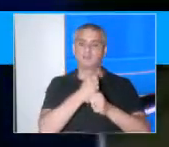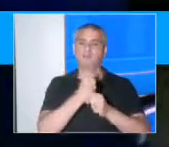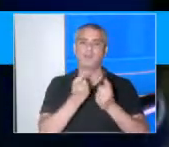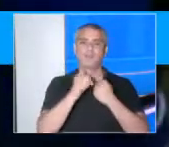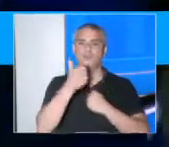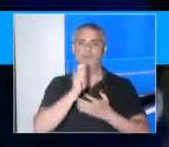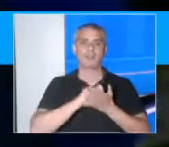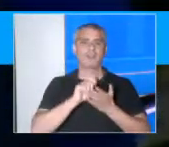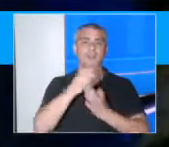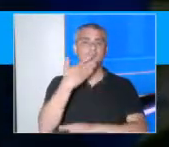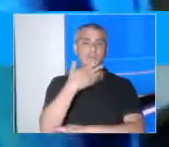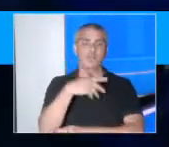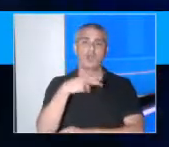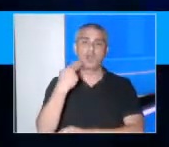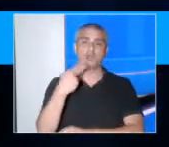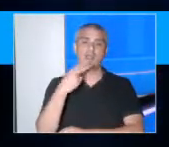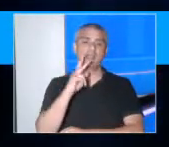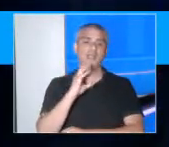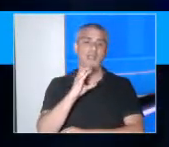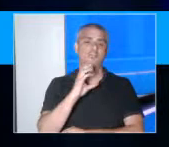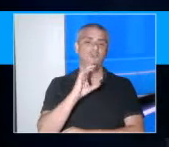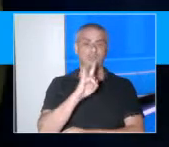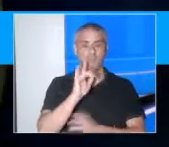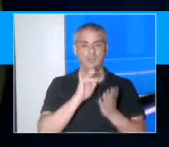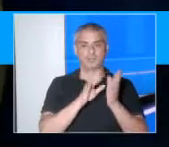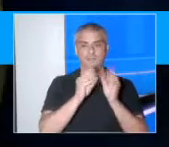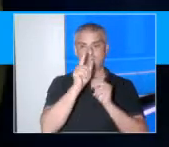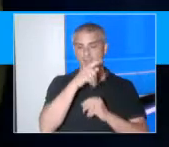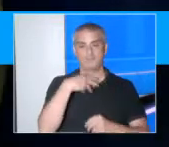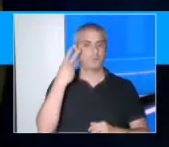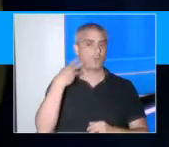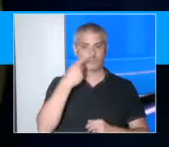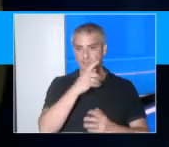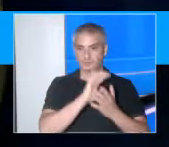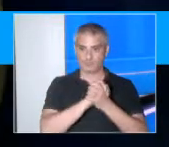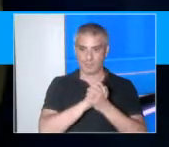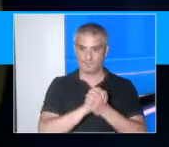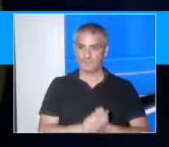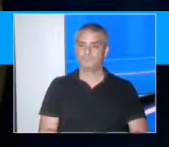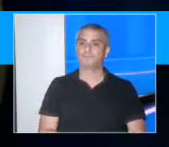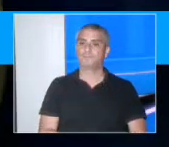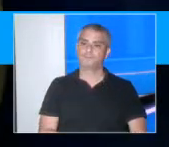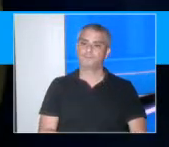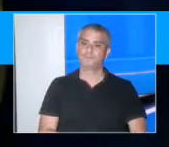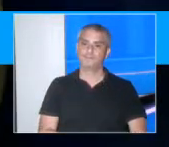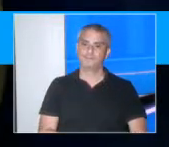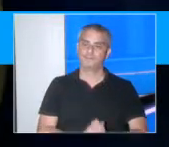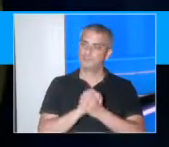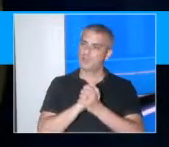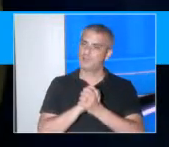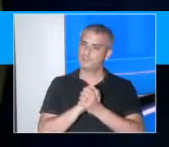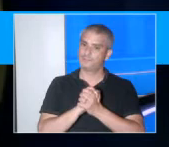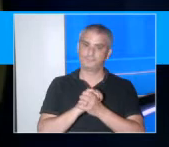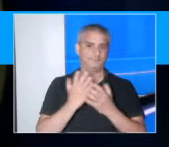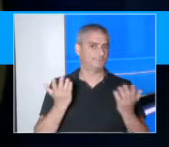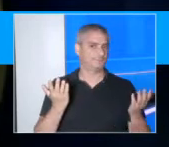ראשון, הכתבת המדינית הודיה קריש חזוני, שנמצאת שם בוושינגטון. שלום הודיה. שלום יניר.